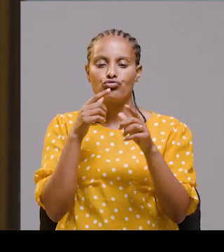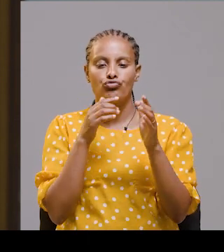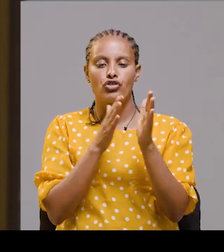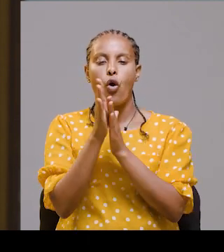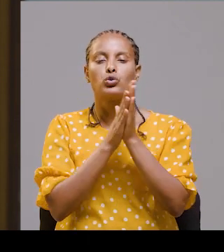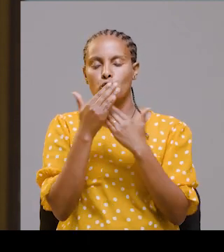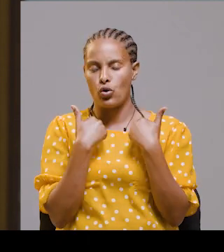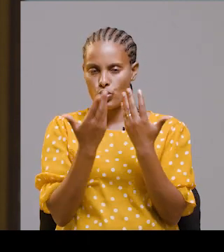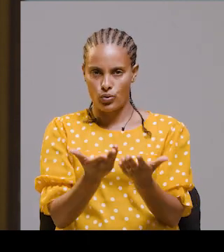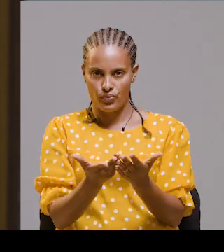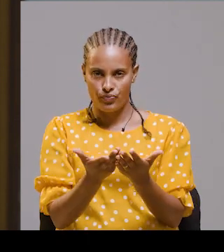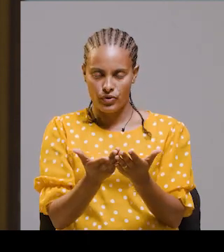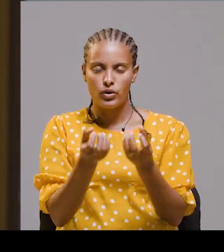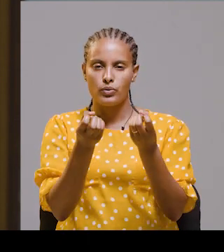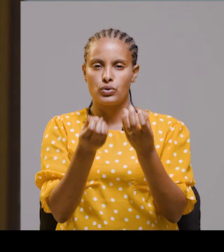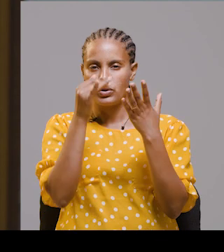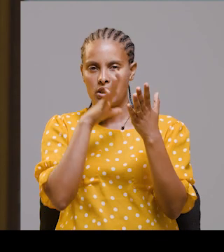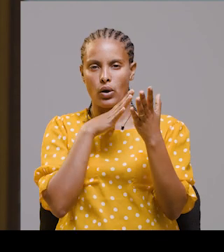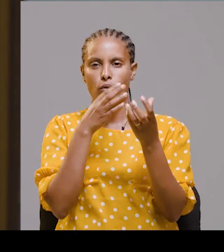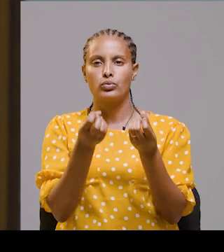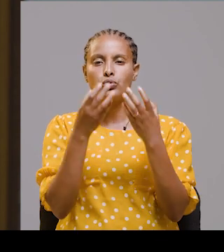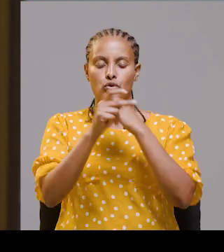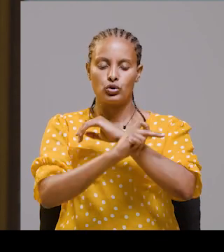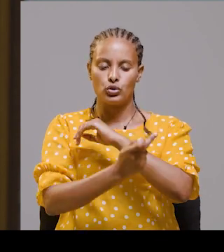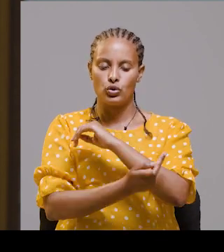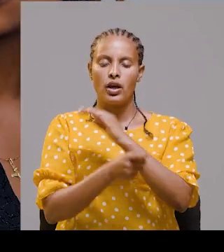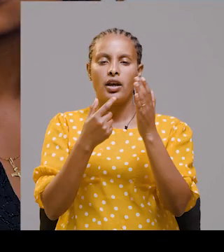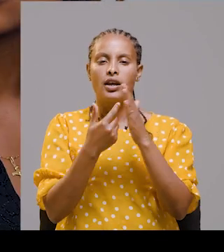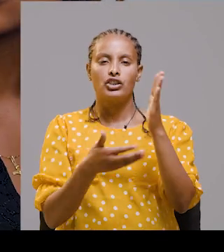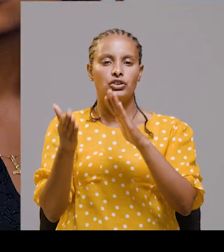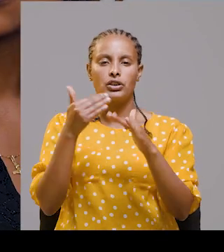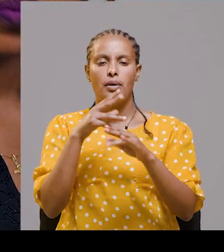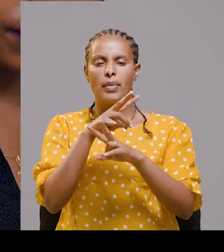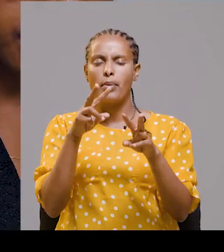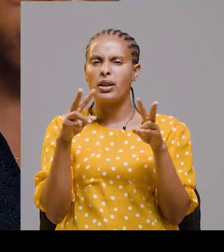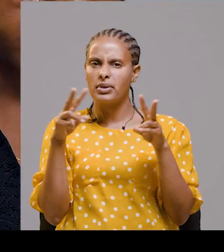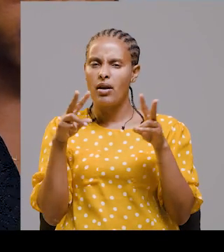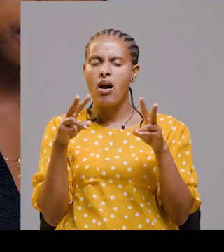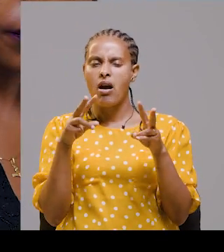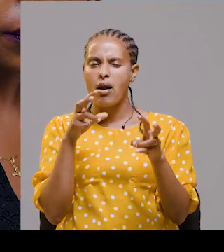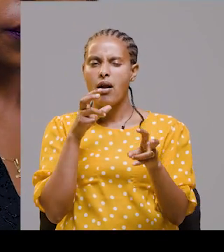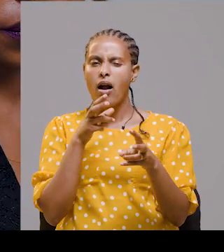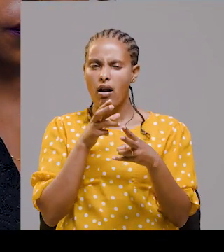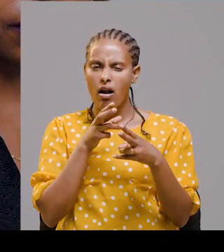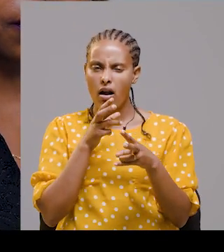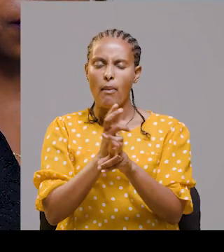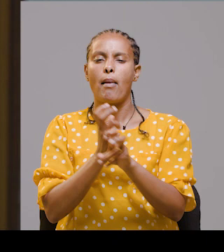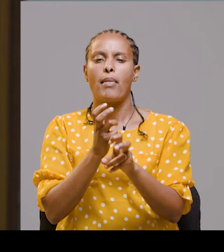አሉ። ብዙ ሰዎችና ብዙ ድርጅቶች ይሄ ችግር በጣም አንገብጋቢ እንደሆነ